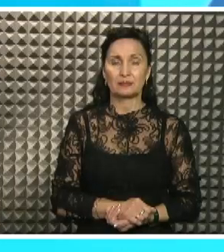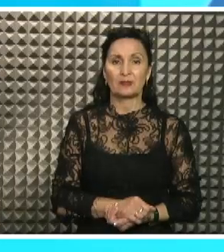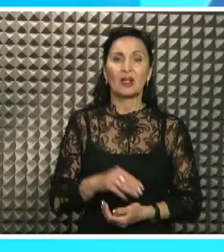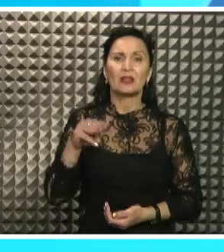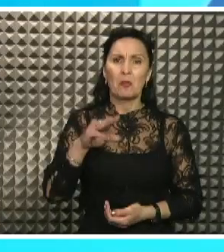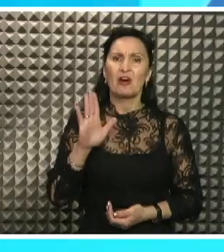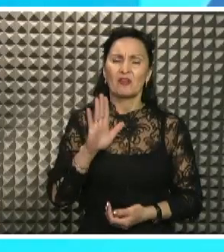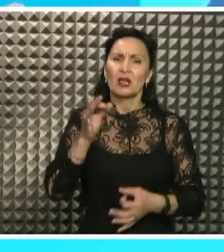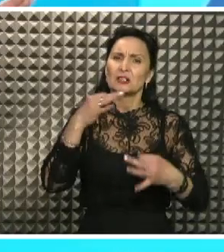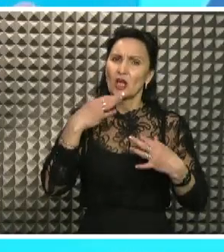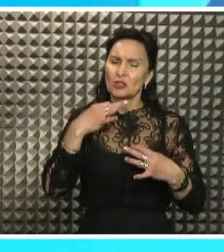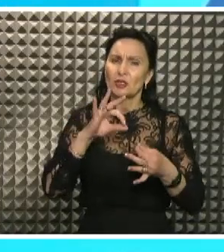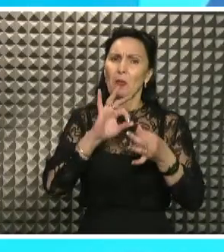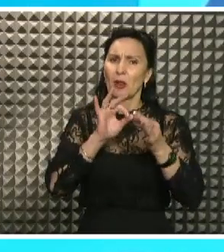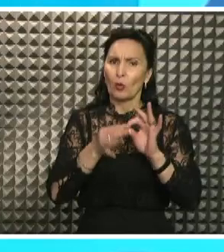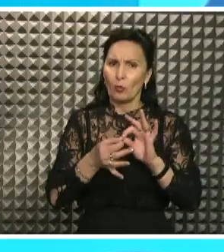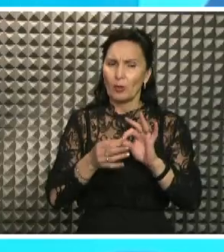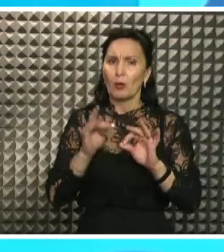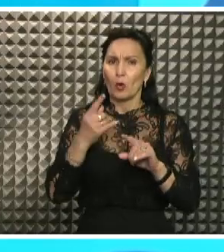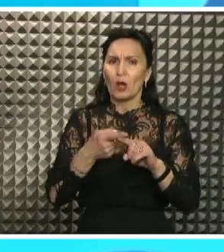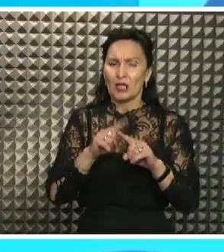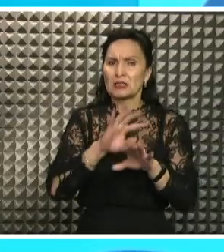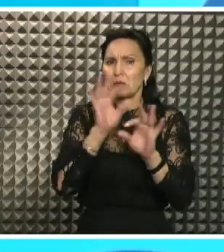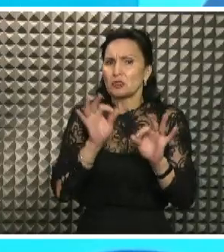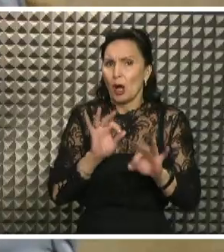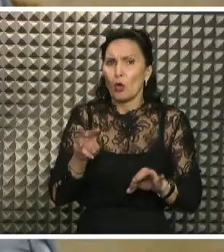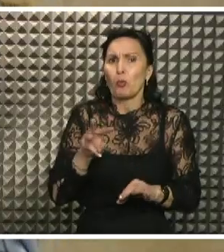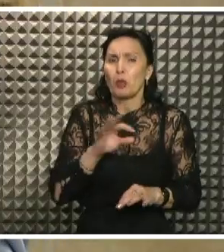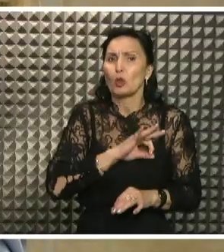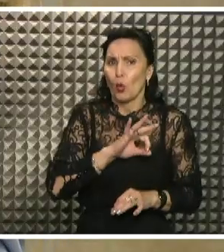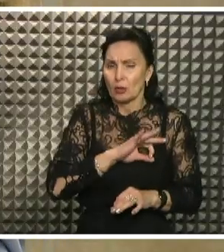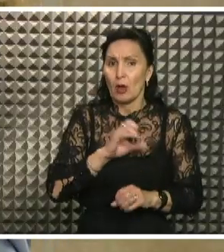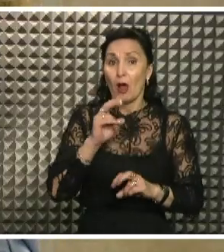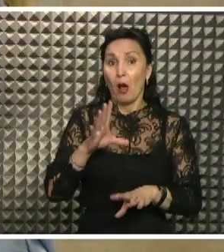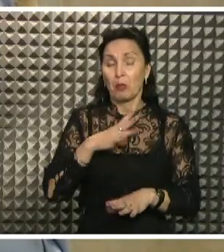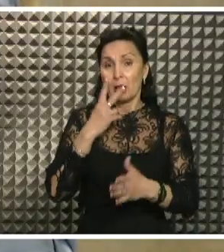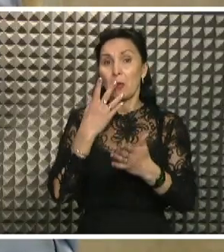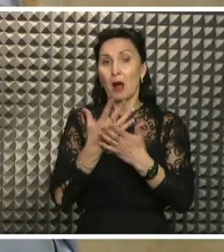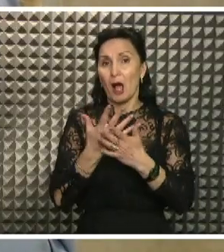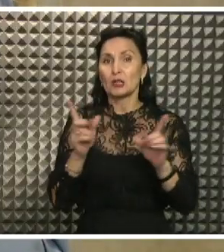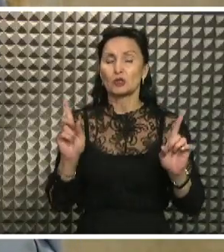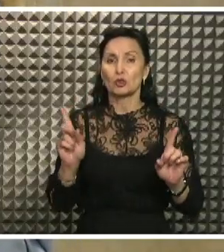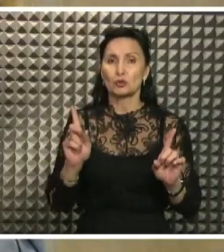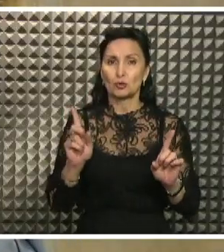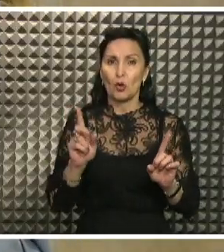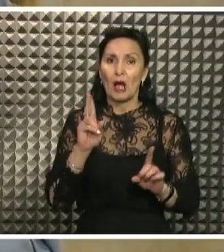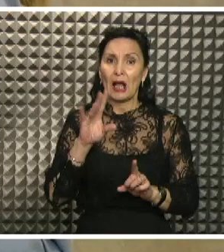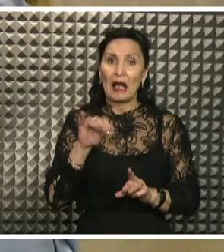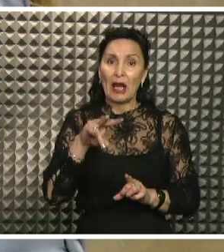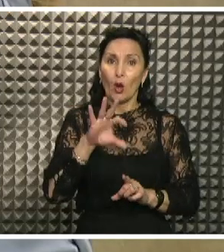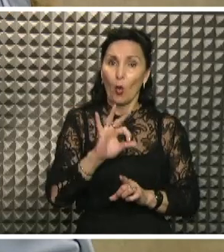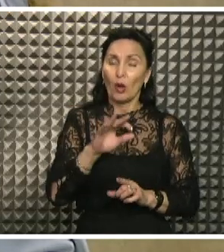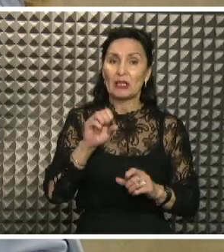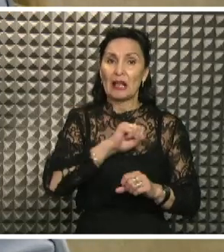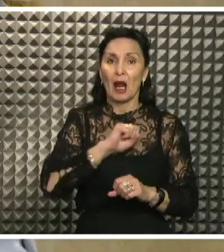Тамара Владимировна, вот расскажите более подробно про эту замечательную методику. Как уже было показано, что криотерапия